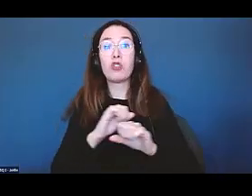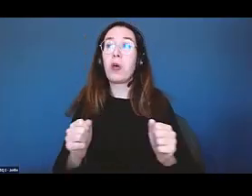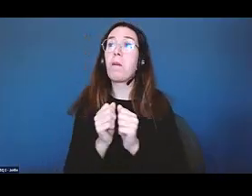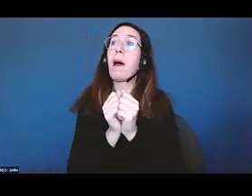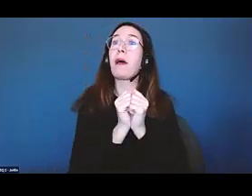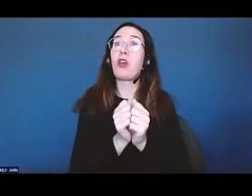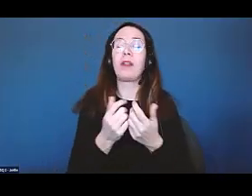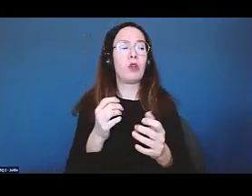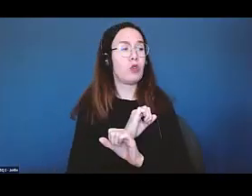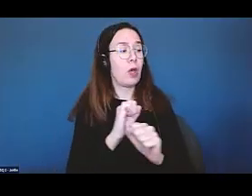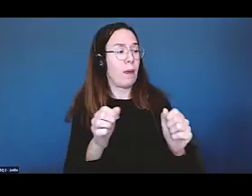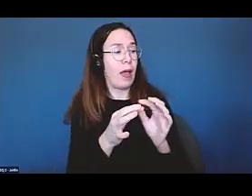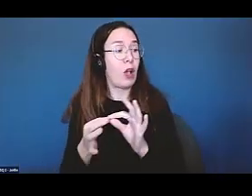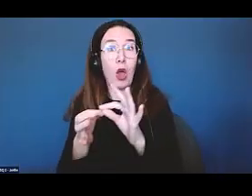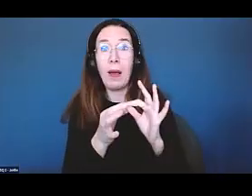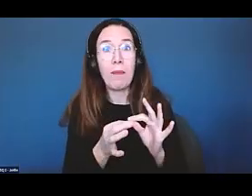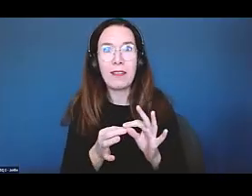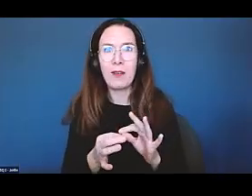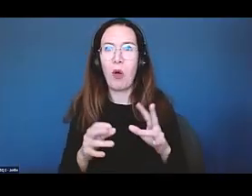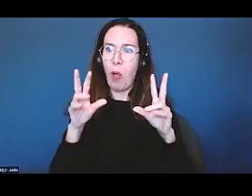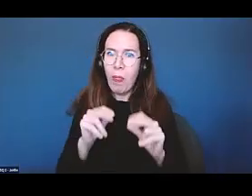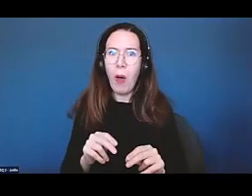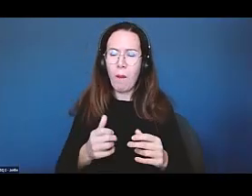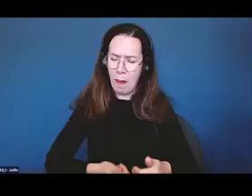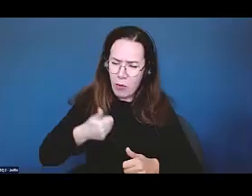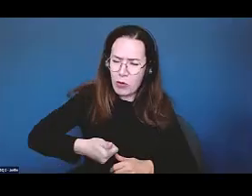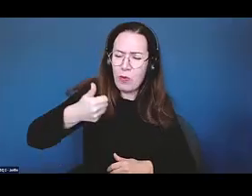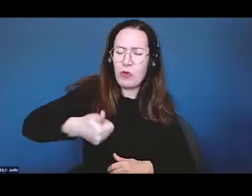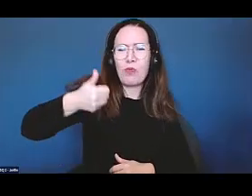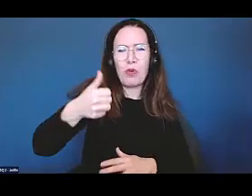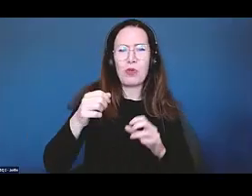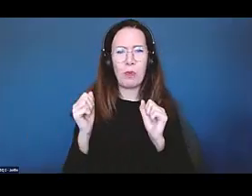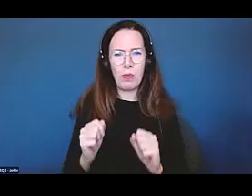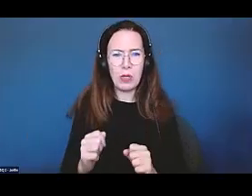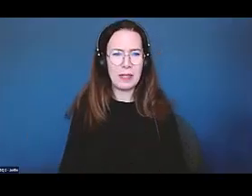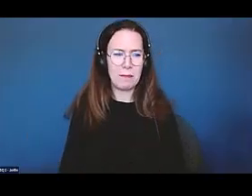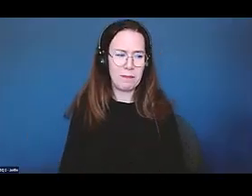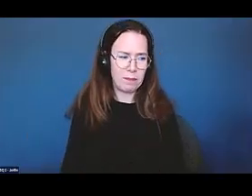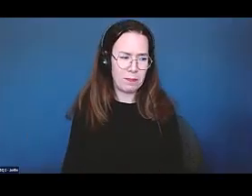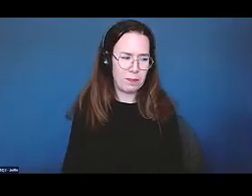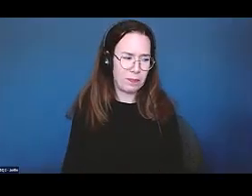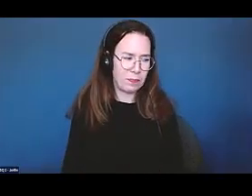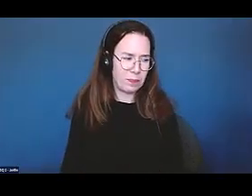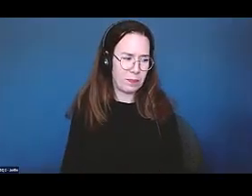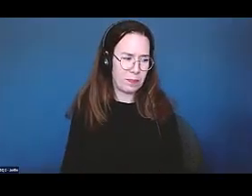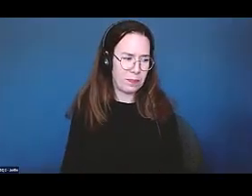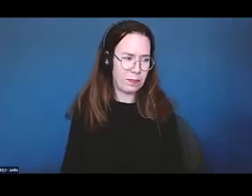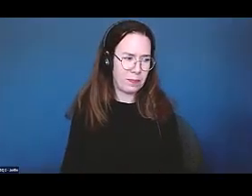du partenariat, pour aller au-delà de la collaboration. Cela nous a également permis euh,